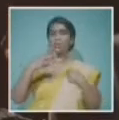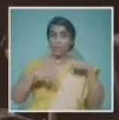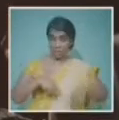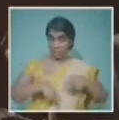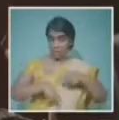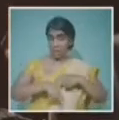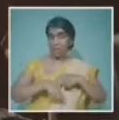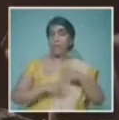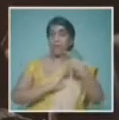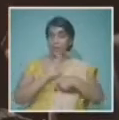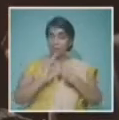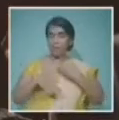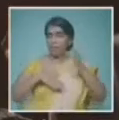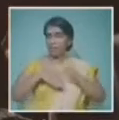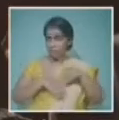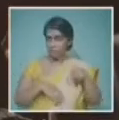වෙලාවේ